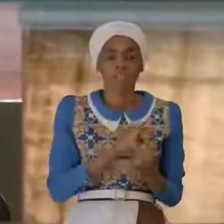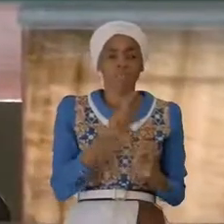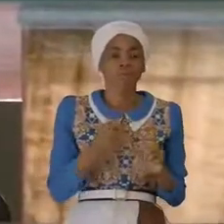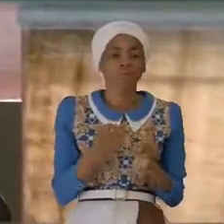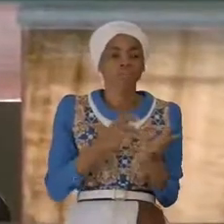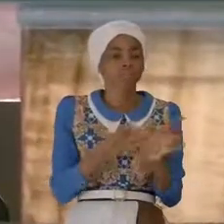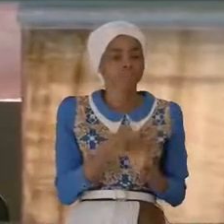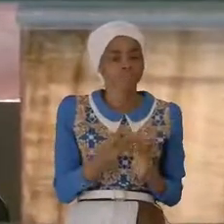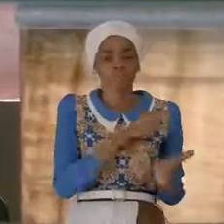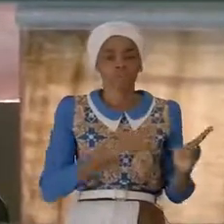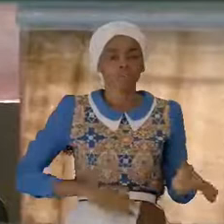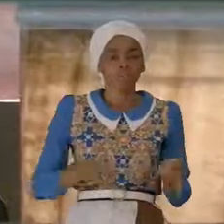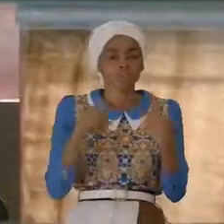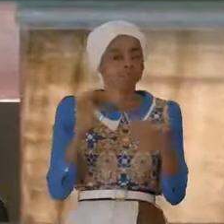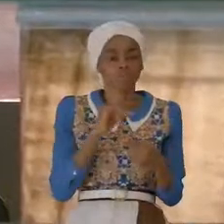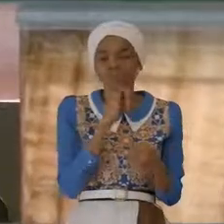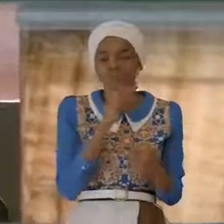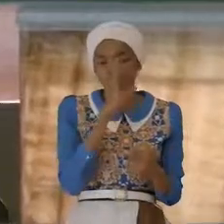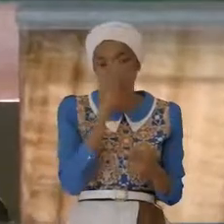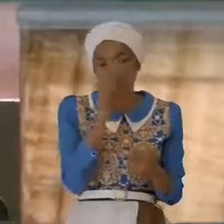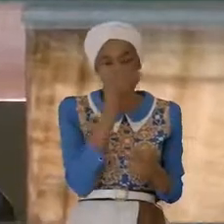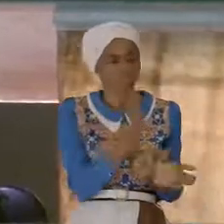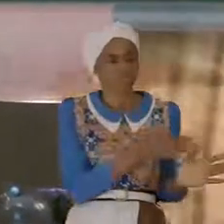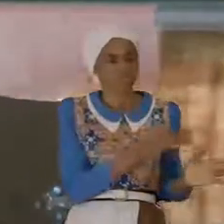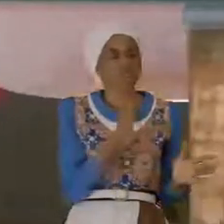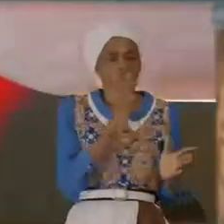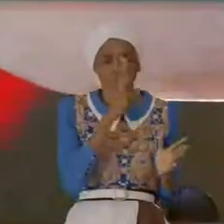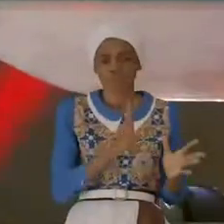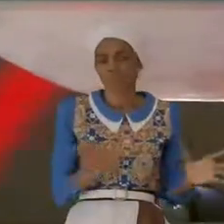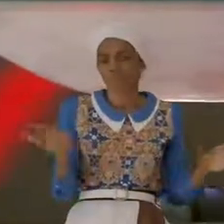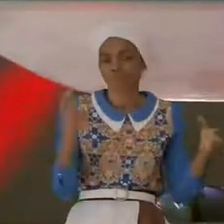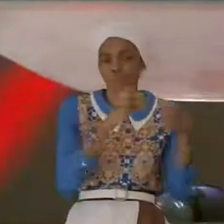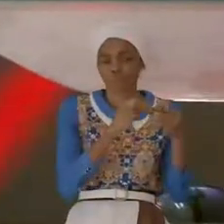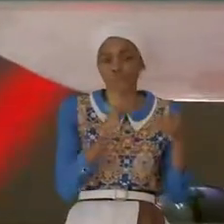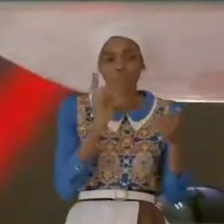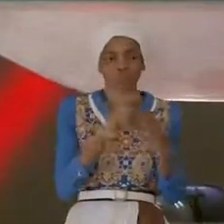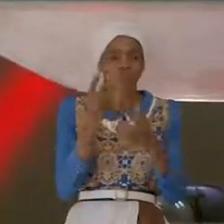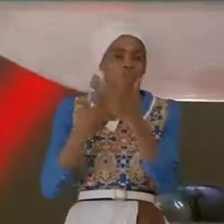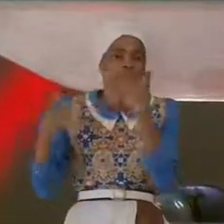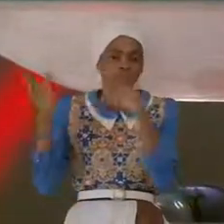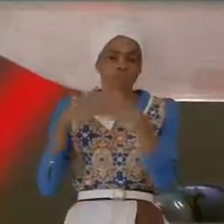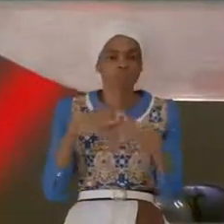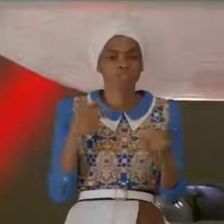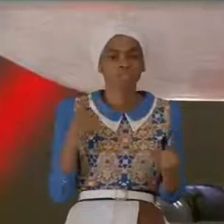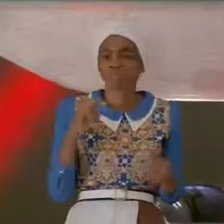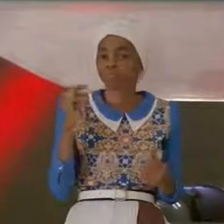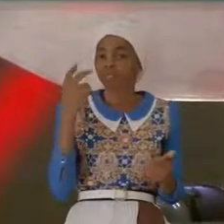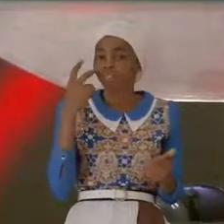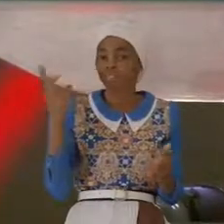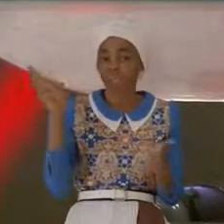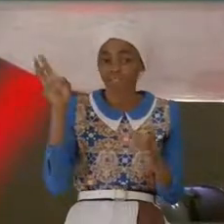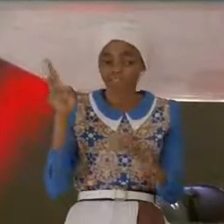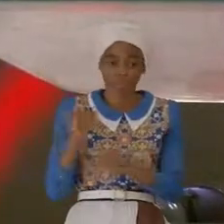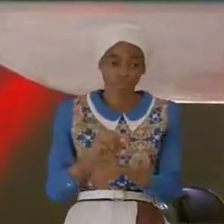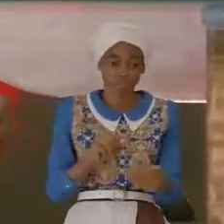ne soit pas abandonné dans ce monde, mais qu'il aille au ciel. Et il les a vus au commencement de la course